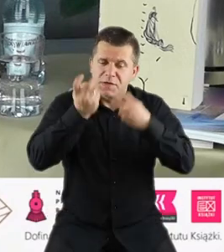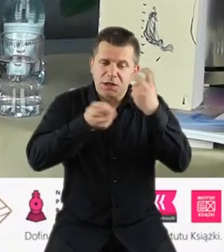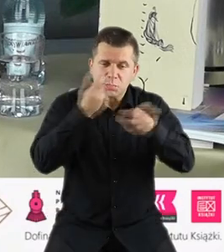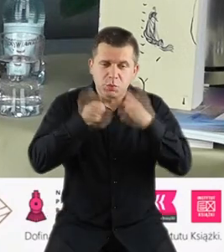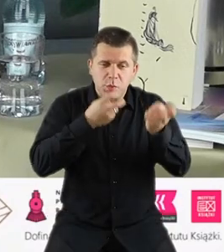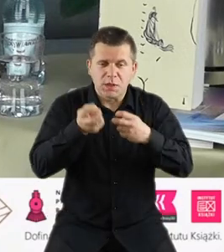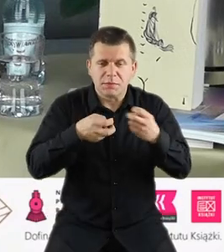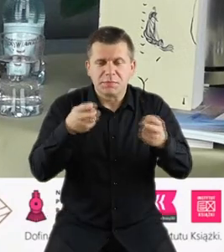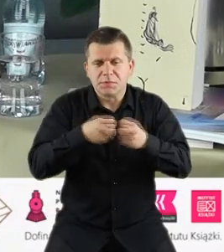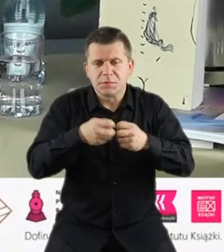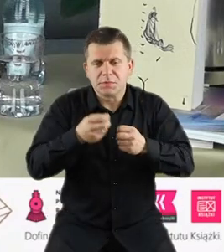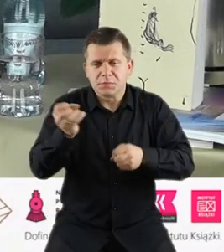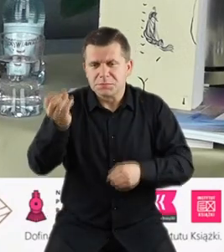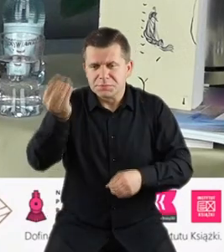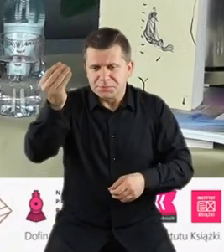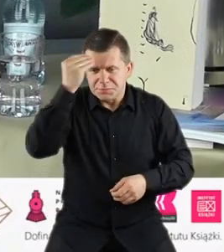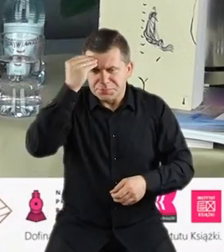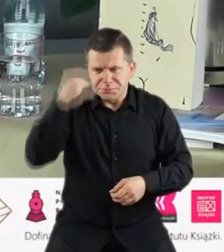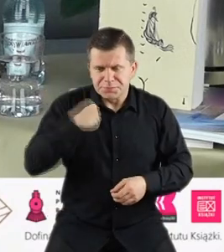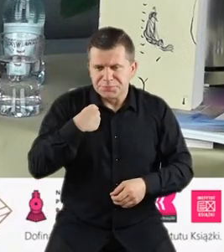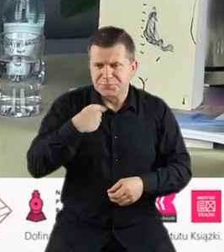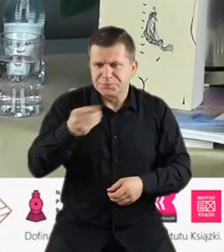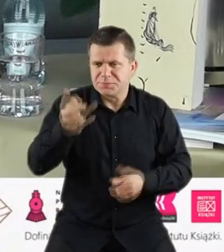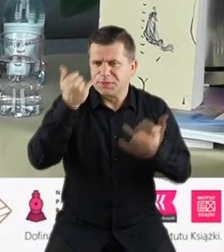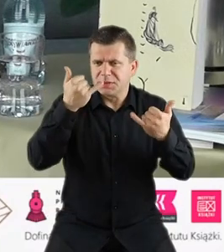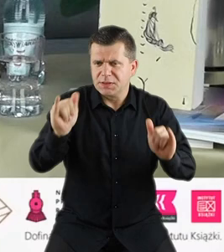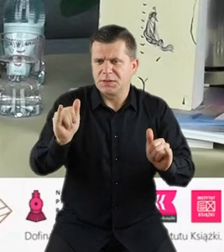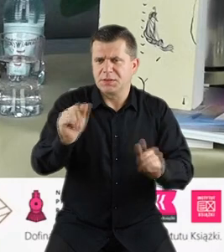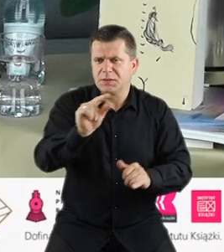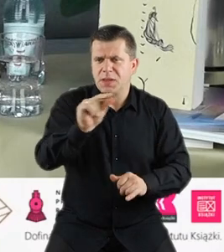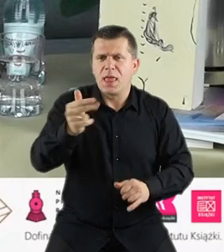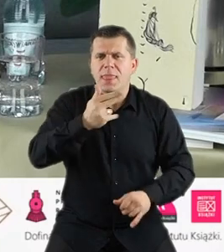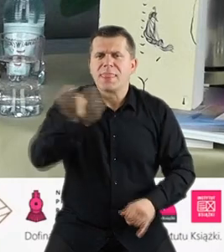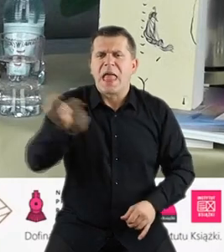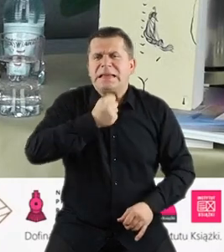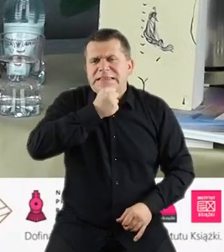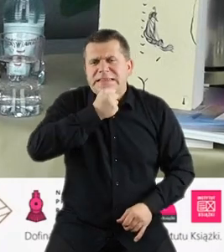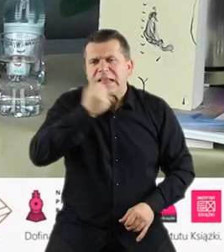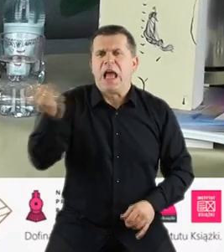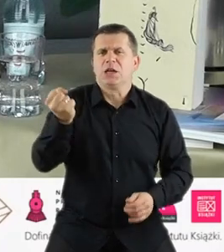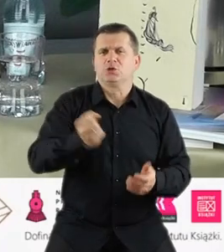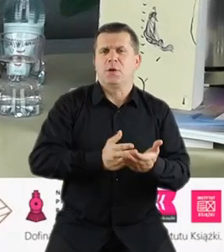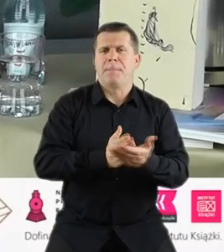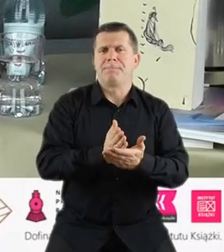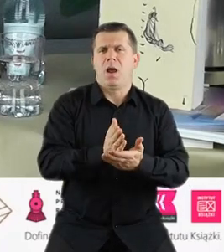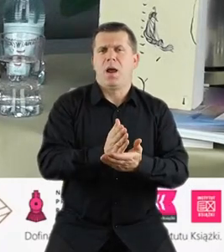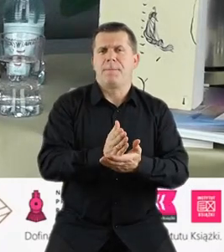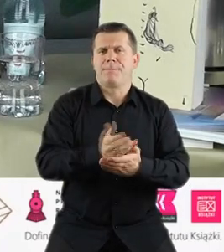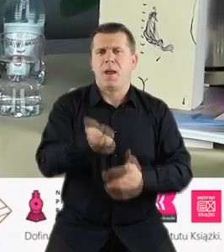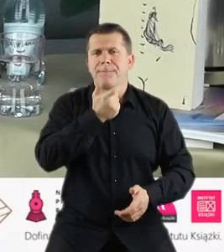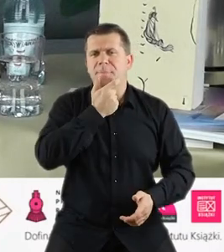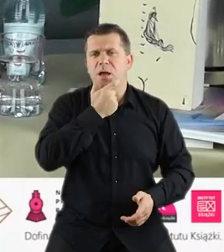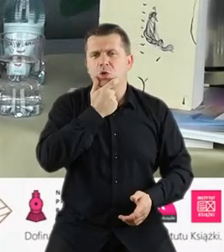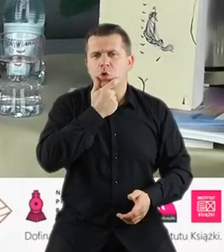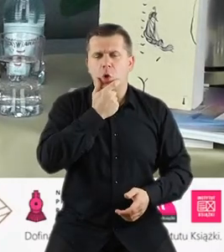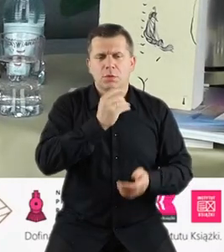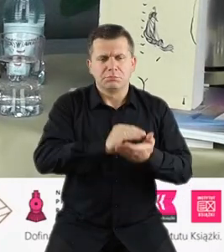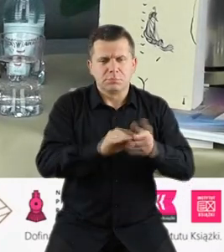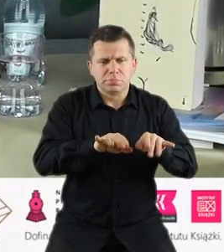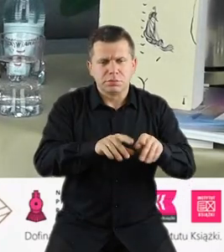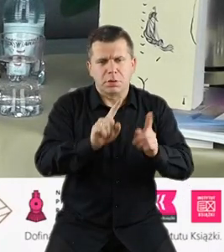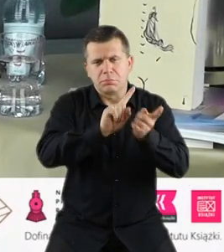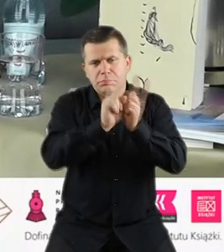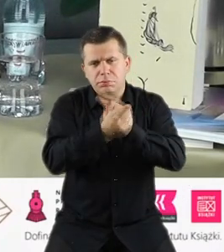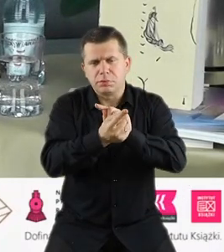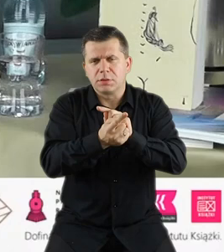wyszukiwarka podsunęła mi inny rekord. Najstarsza mapa. Ja pisałam najstarsza mapa Bydgoszczy, a